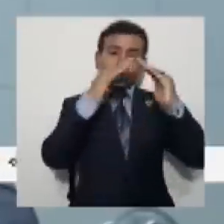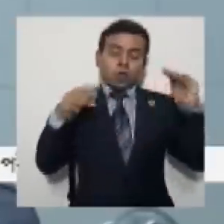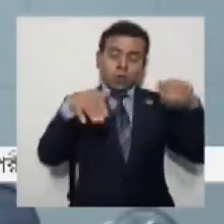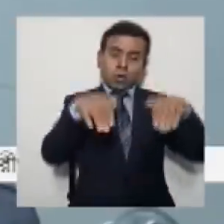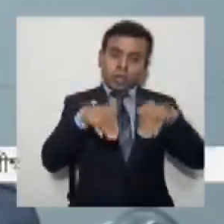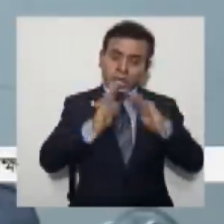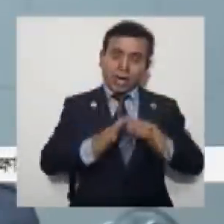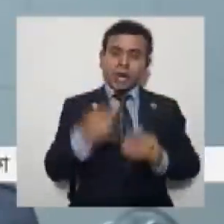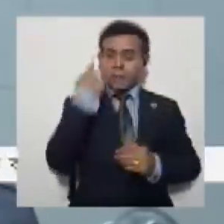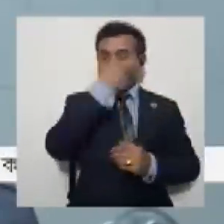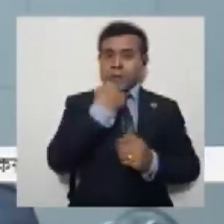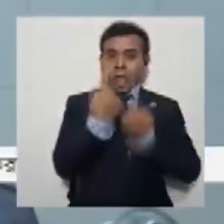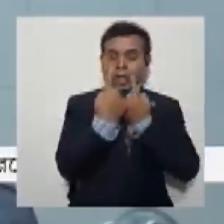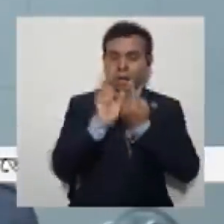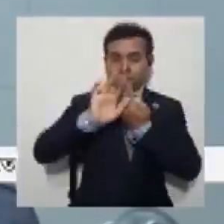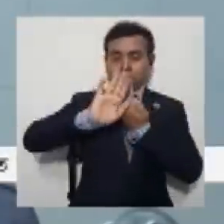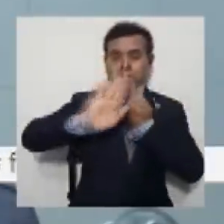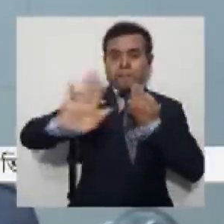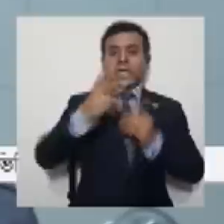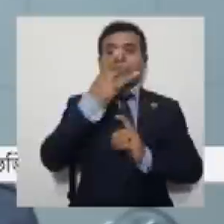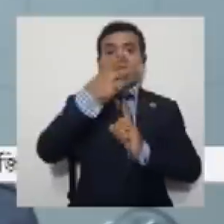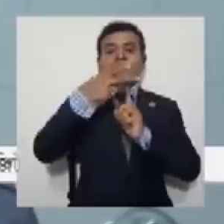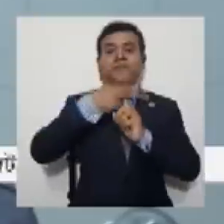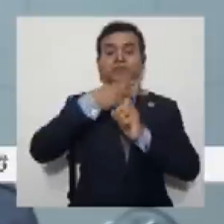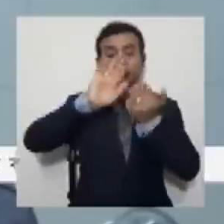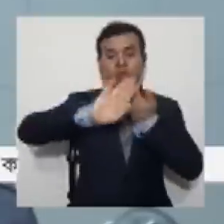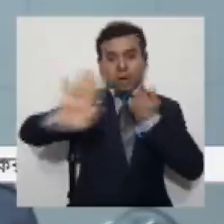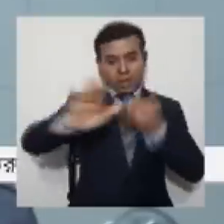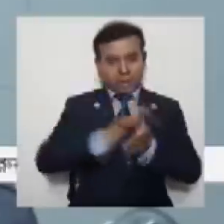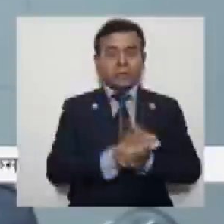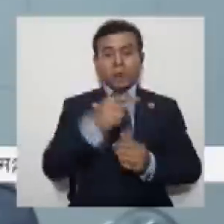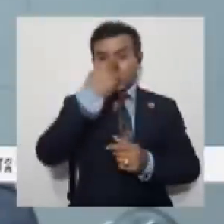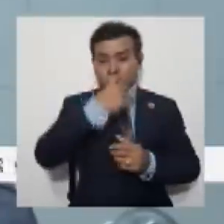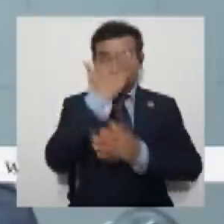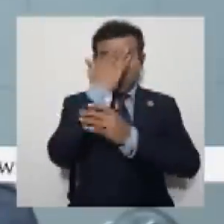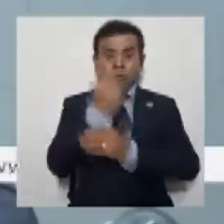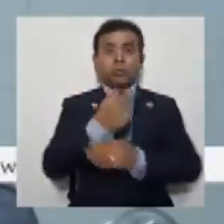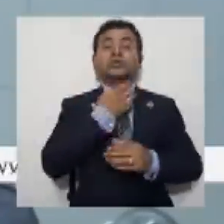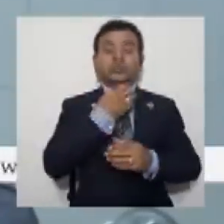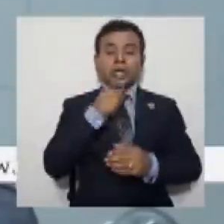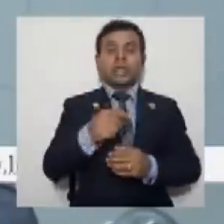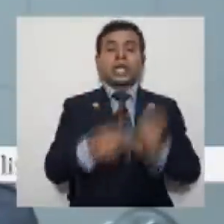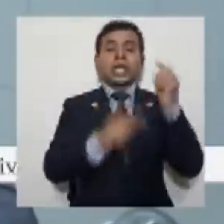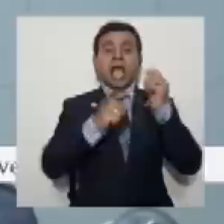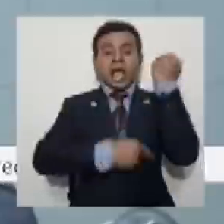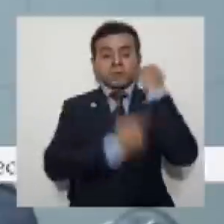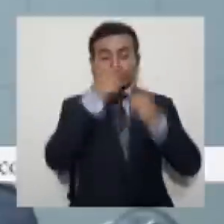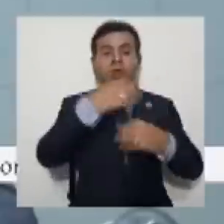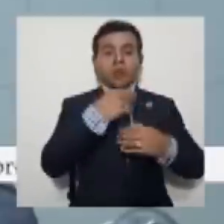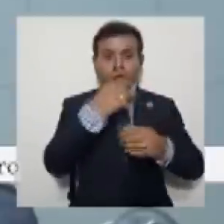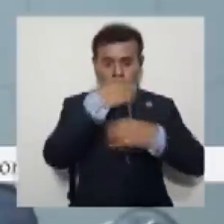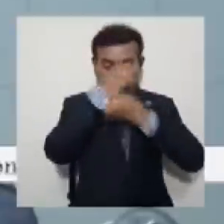পরীক্ষা করা, নিয়মিত গরম পানি খাওয়া, যা মাননীয় প্রধানমন্ত্রী পরামর্শ দিয়ে থাকেন। আমরা সকলে